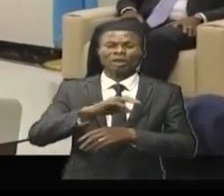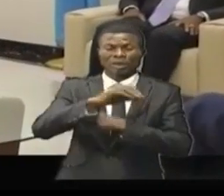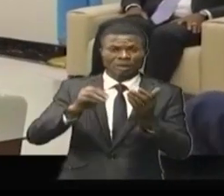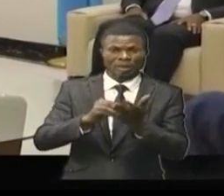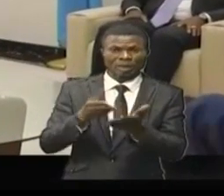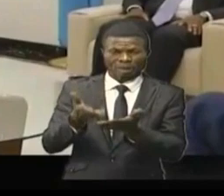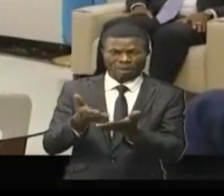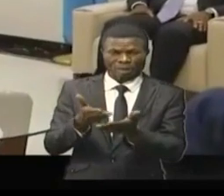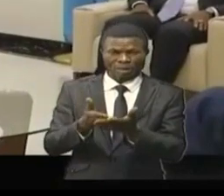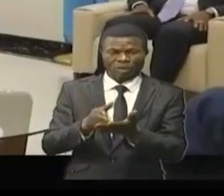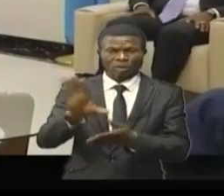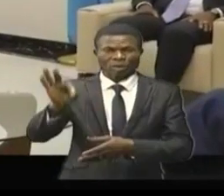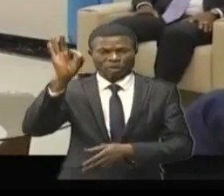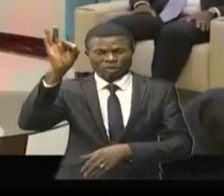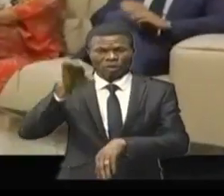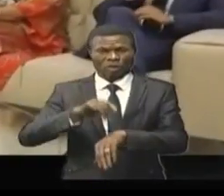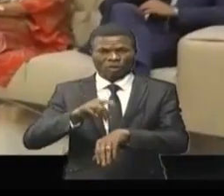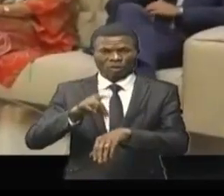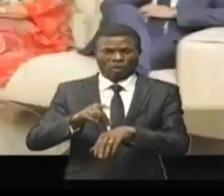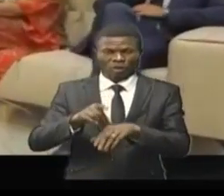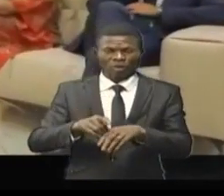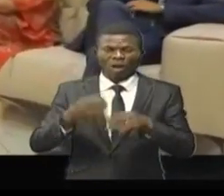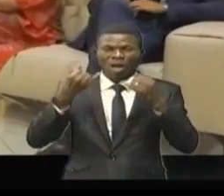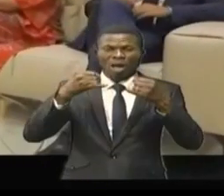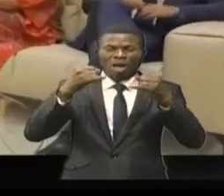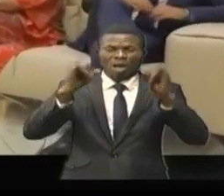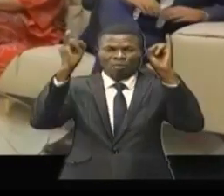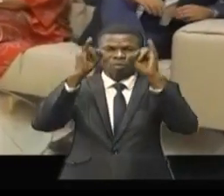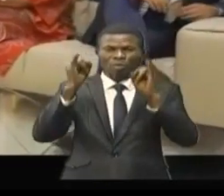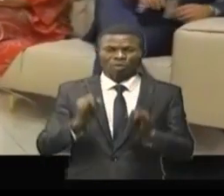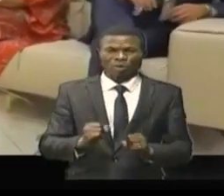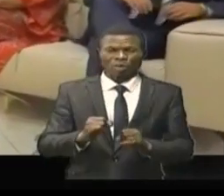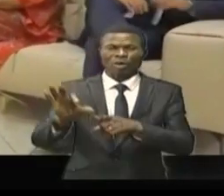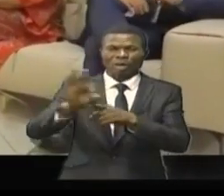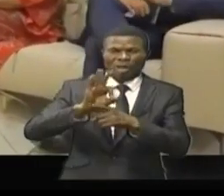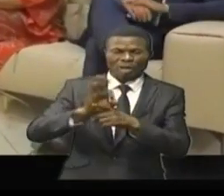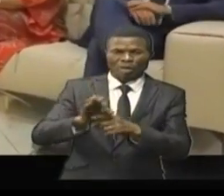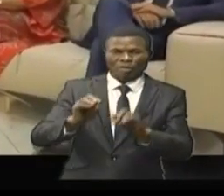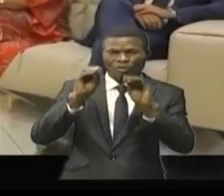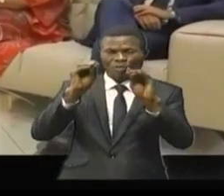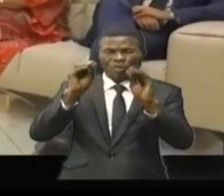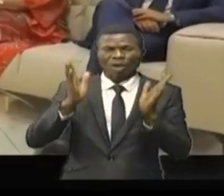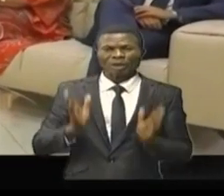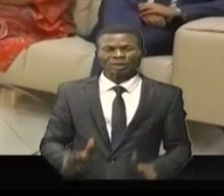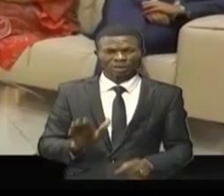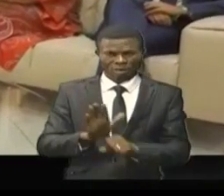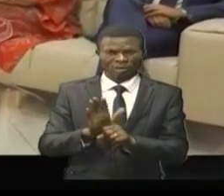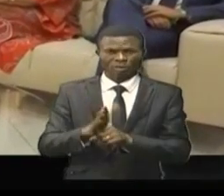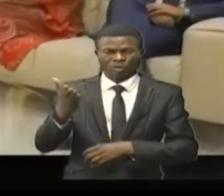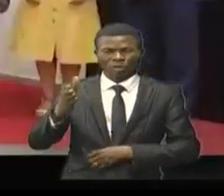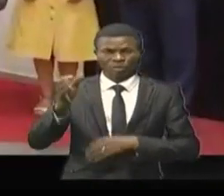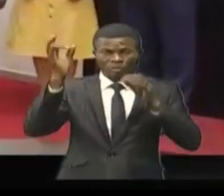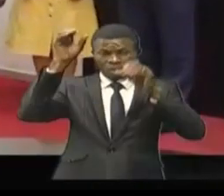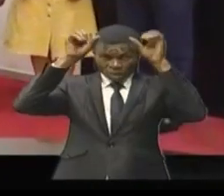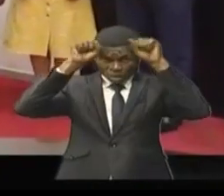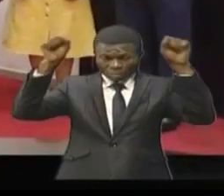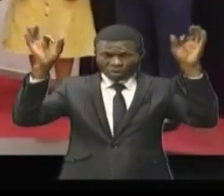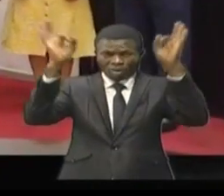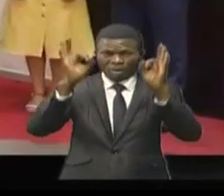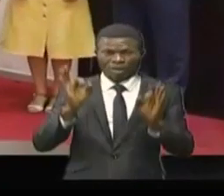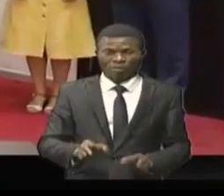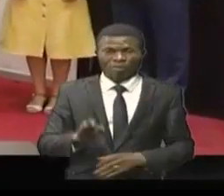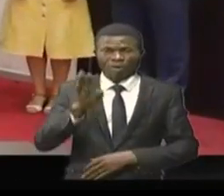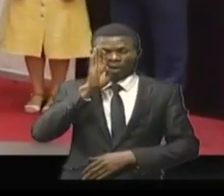saisir l'opportunité de la digitalisation pour former des enseignants. En outre, le président de la Fédération Wallonie-Bruxelles est